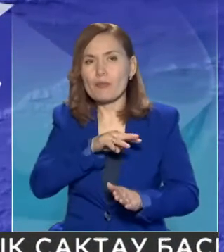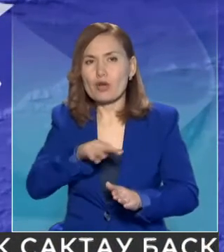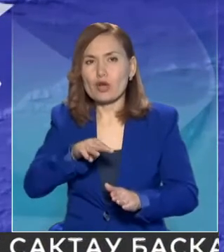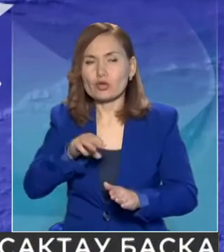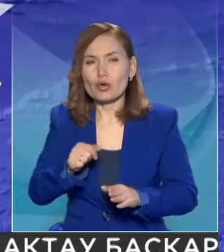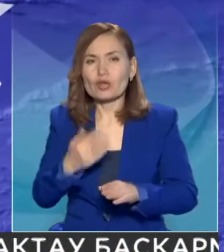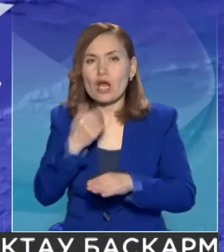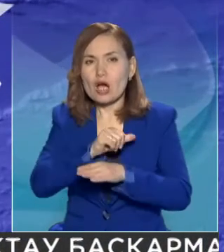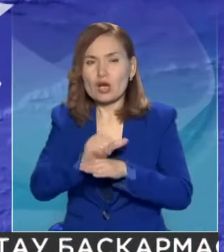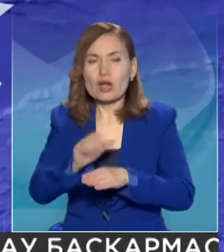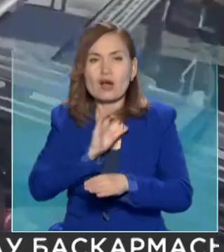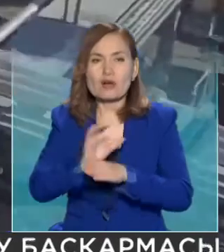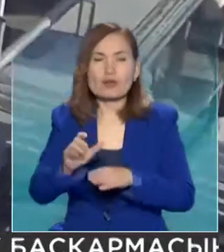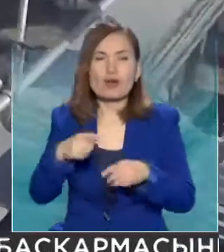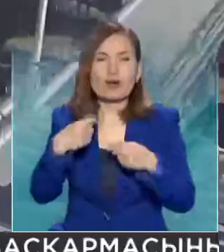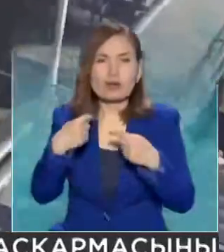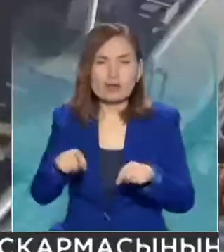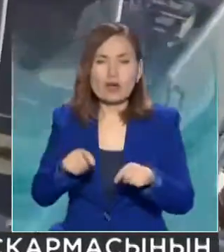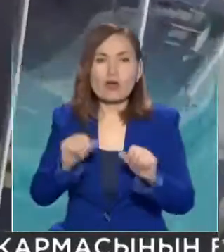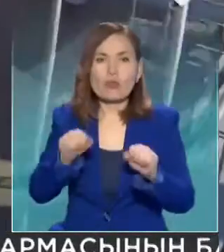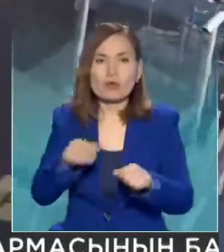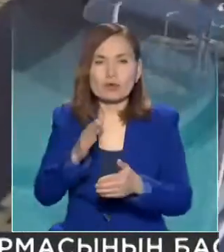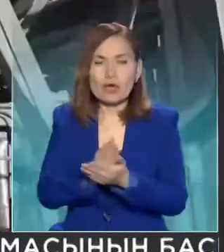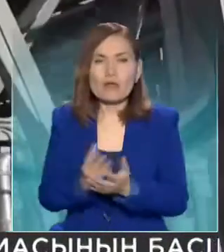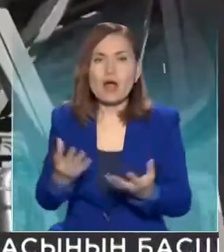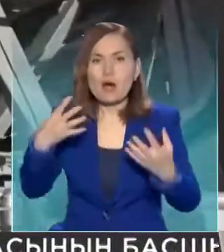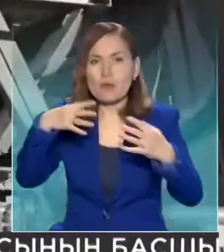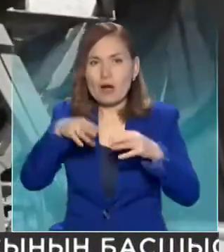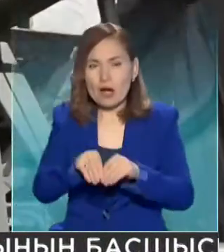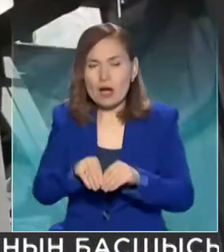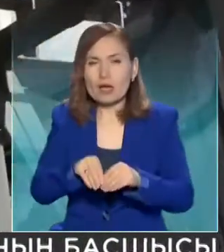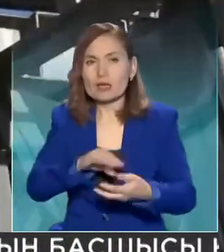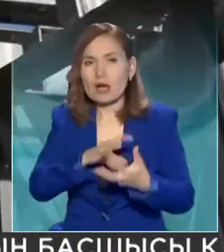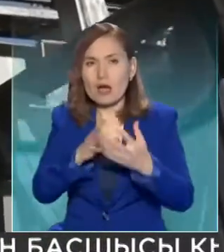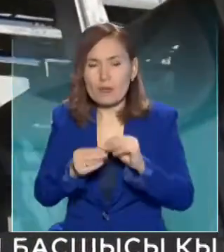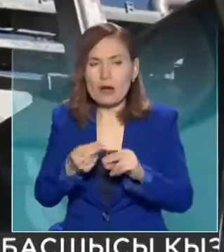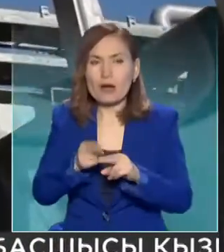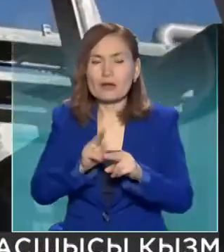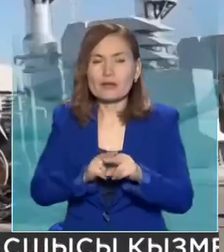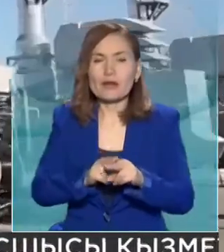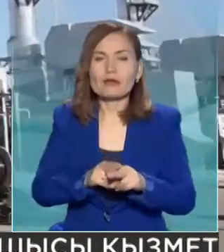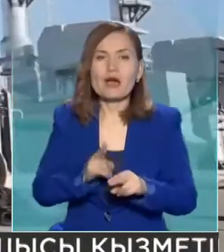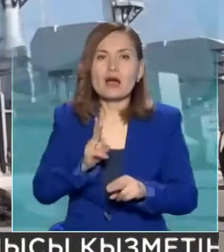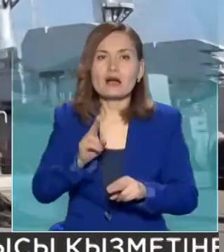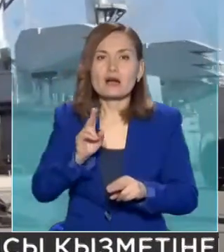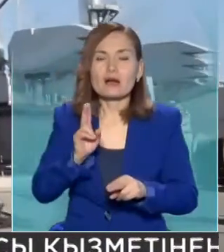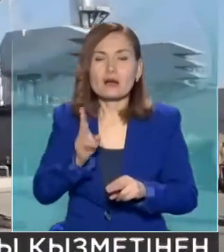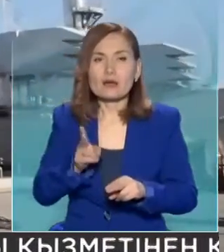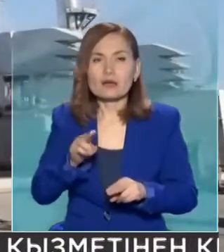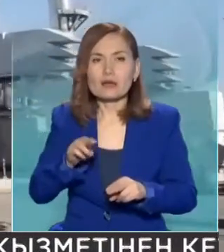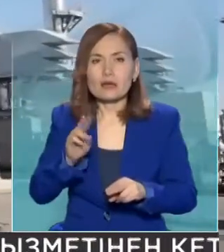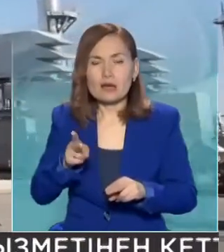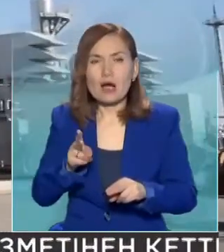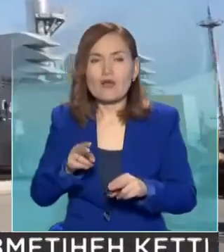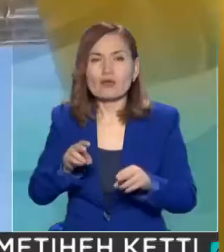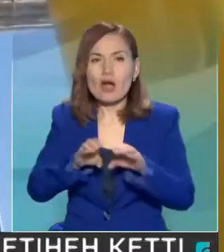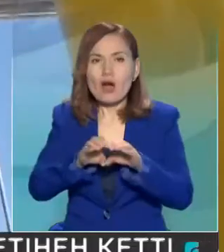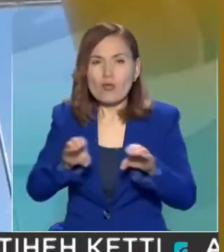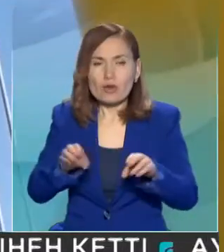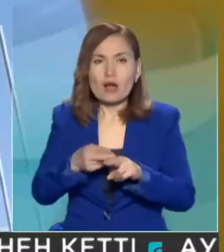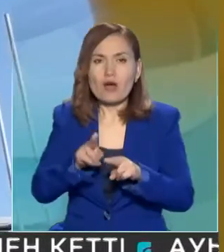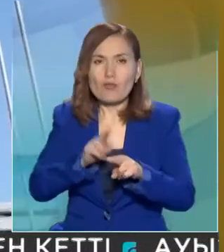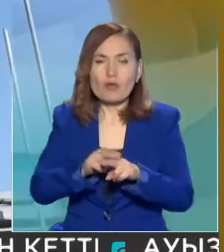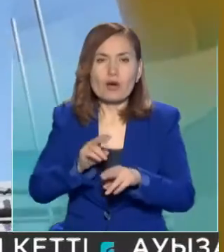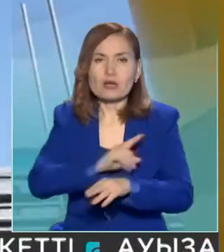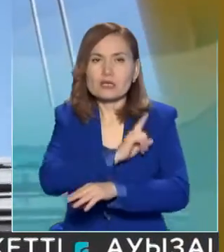алтынды сыртқа сатуға мүмкіндік береді. Демек бәрін қосқаның өзінде КТК мұнай қорына балама бола алмайды. Себебі отандық мұнайдың 3-тен